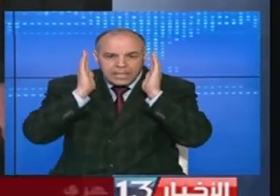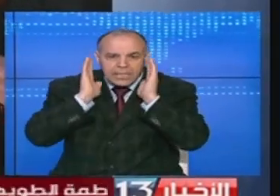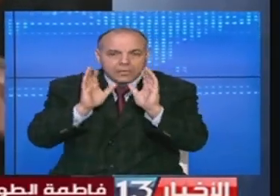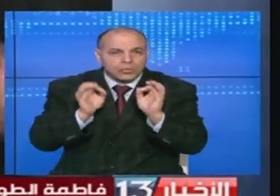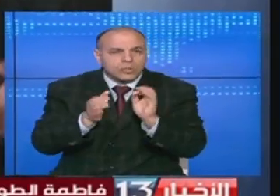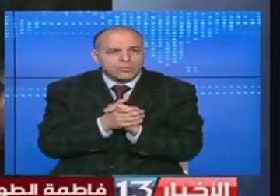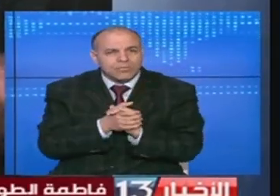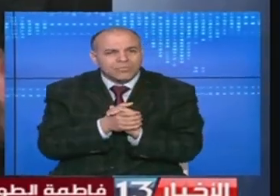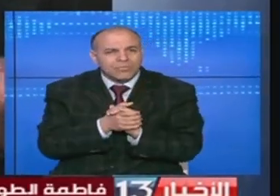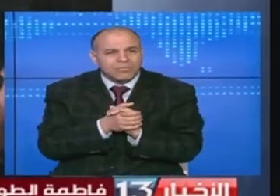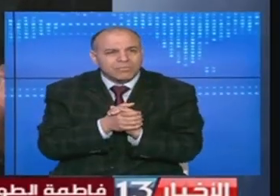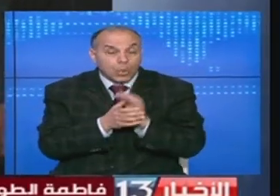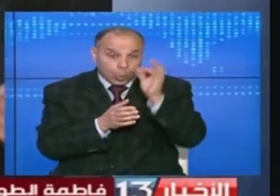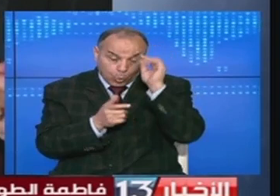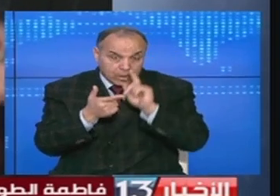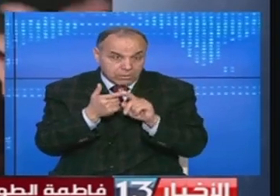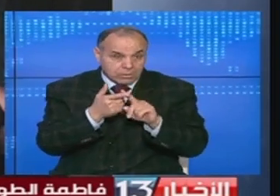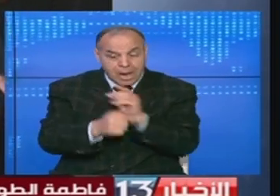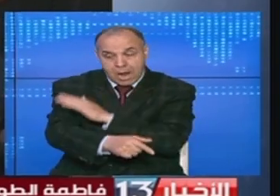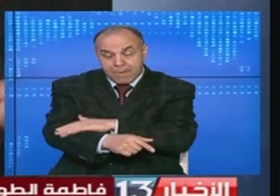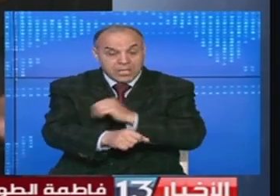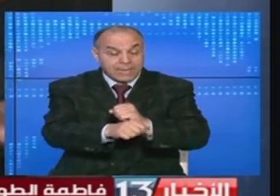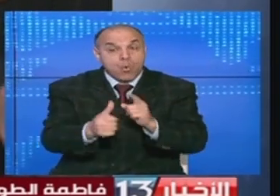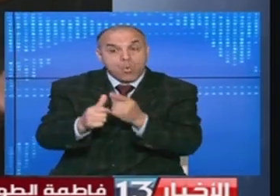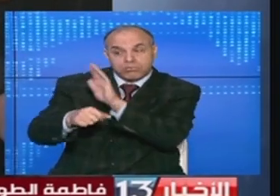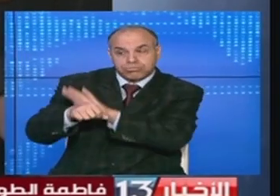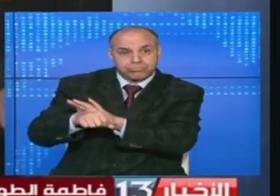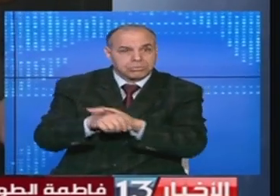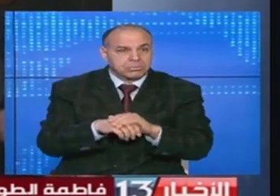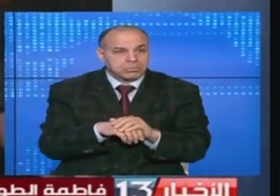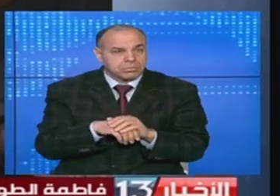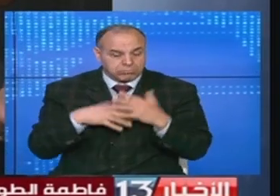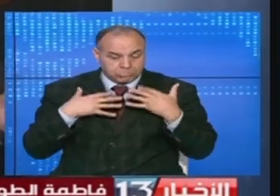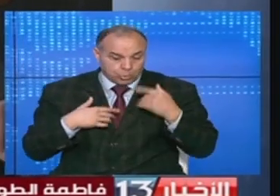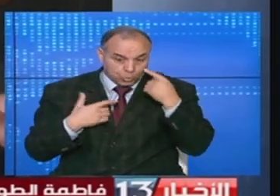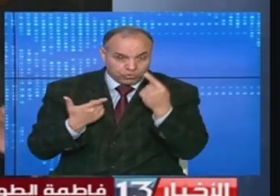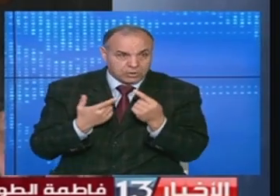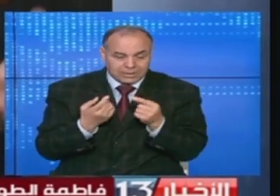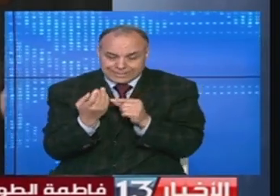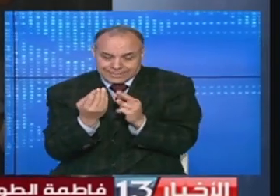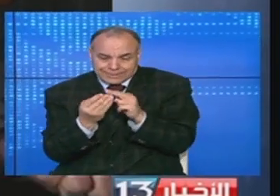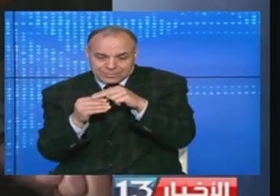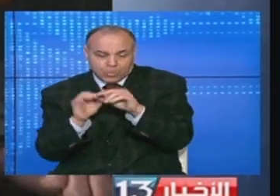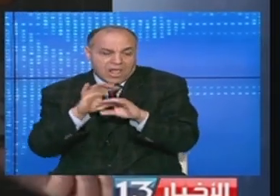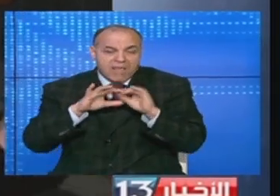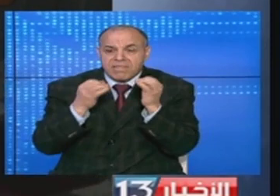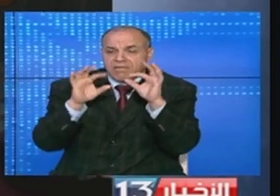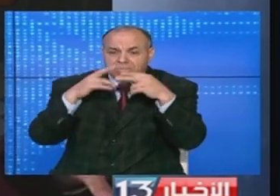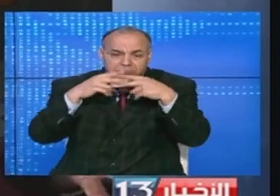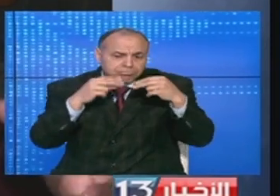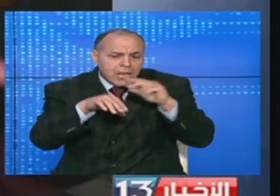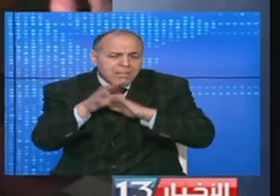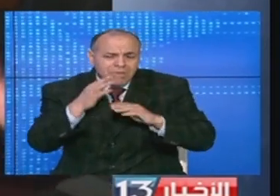العمل في حديث الساعه العمال كيفيه خدمه الجسم تكون مخصوصه للاخوه